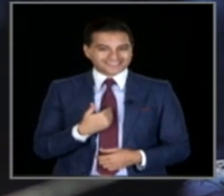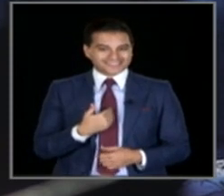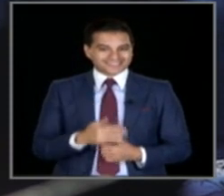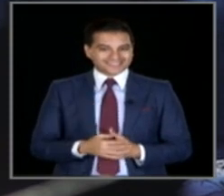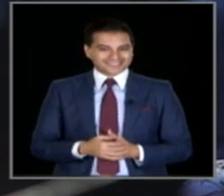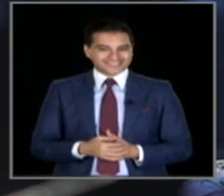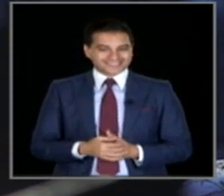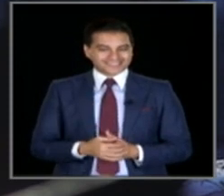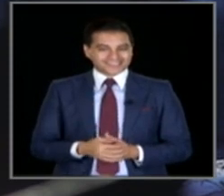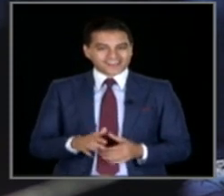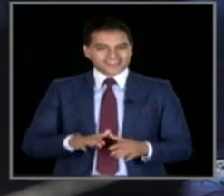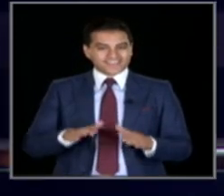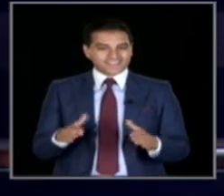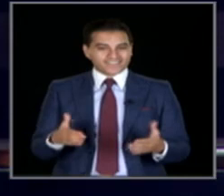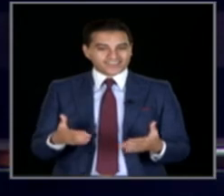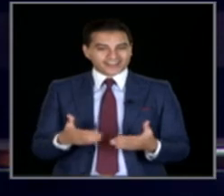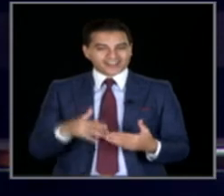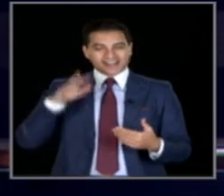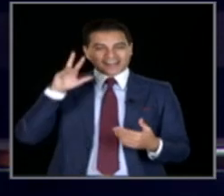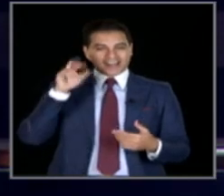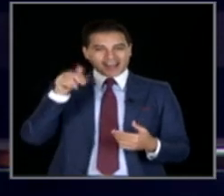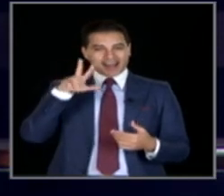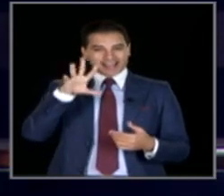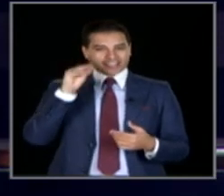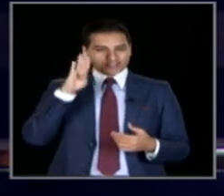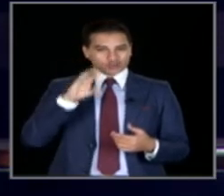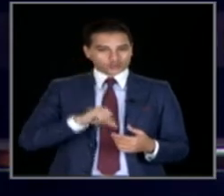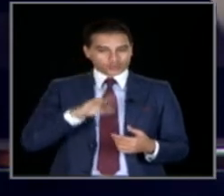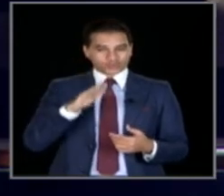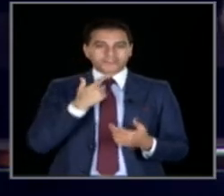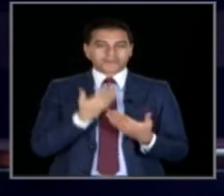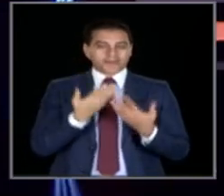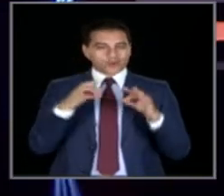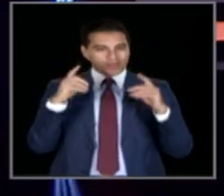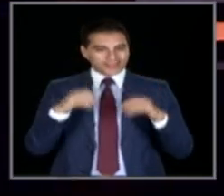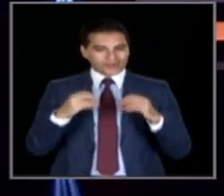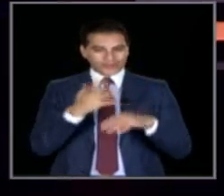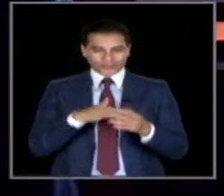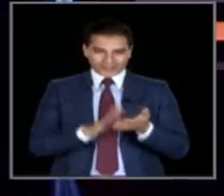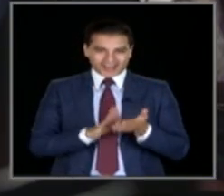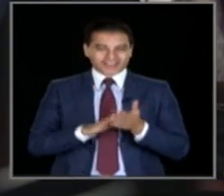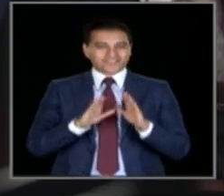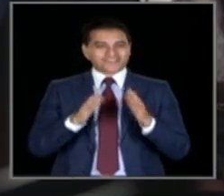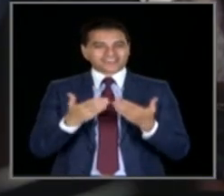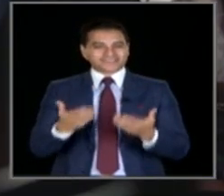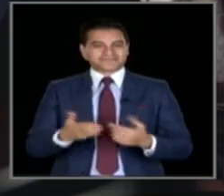تمام. فريق الهكسوس بتمنى لكم كل التوفيق. نحيي كلها فريق الهكسوس.